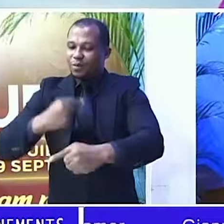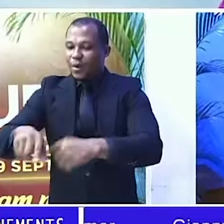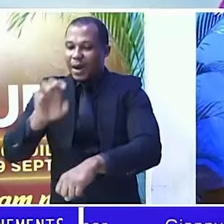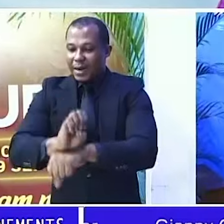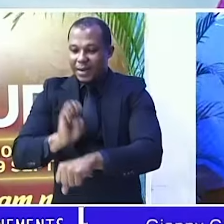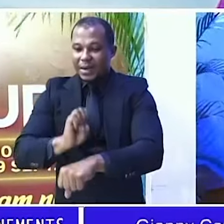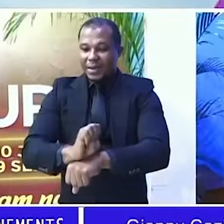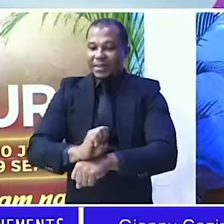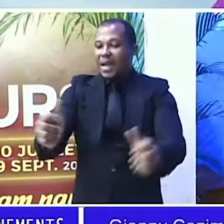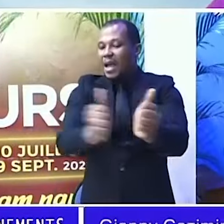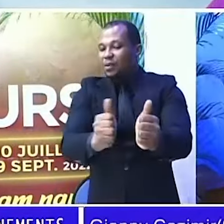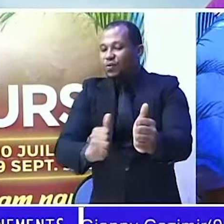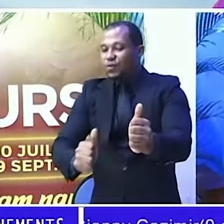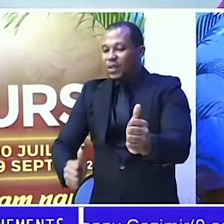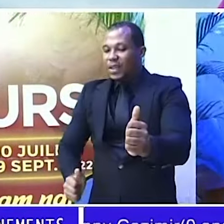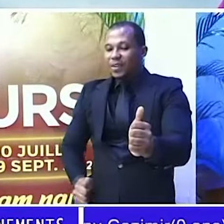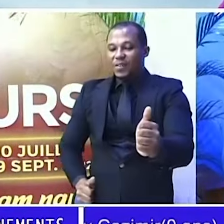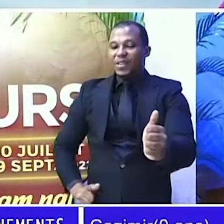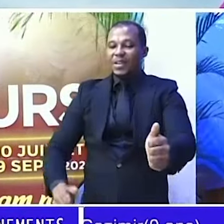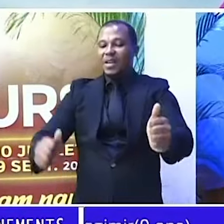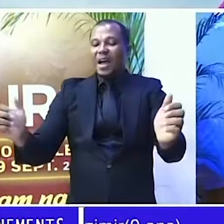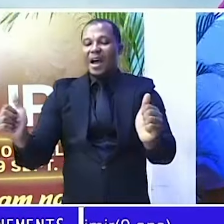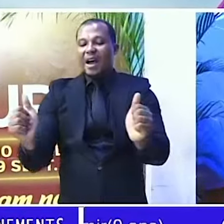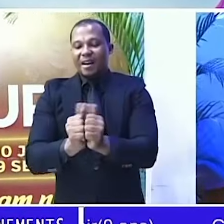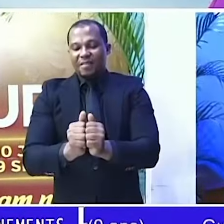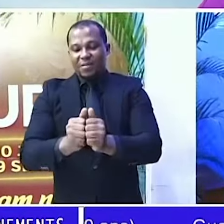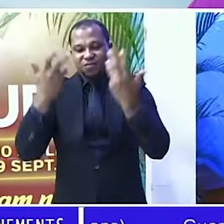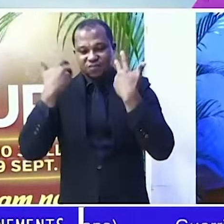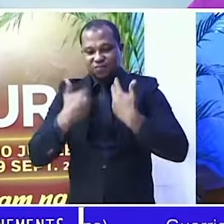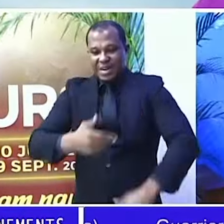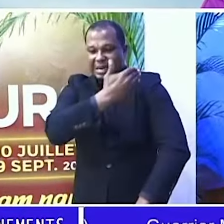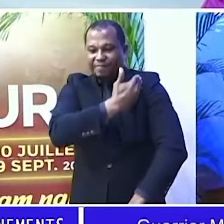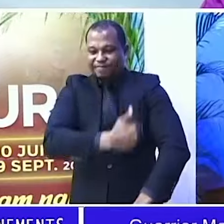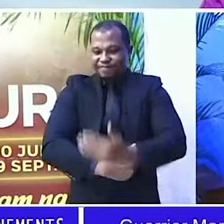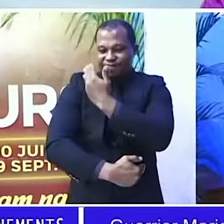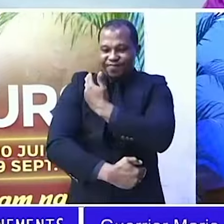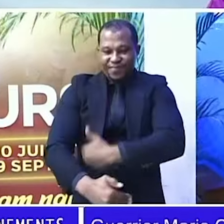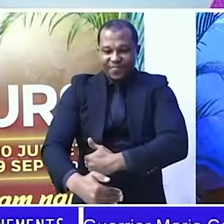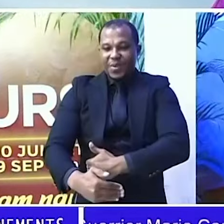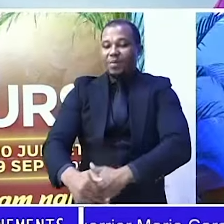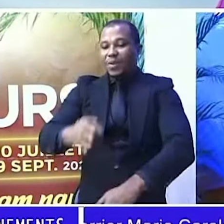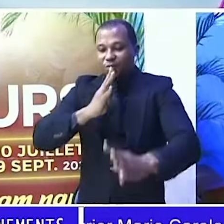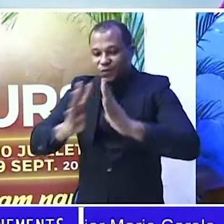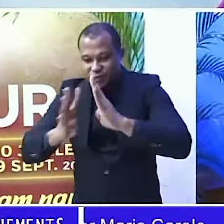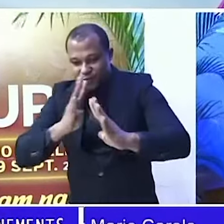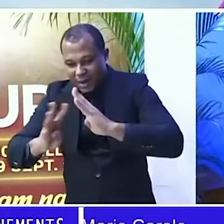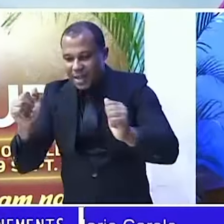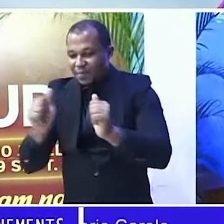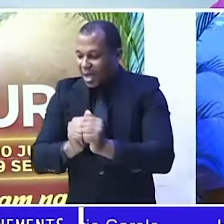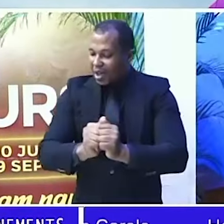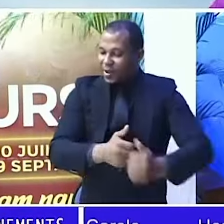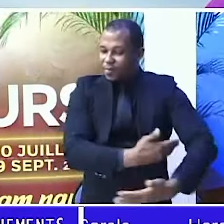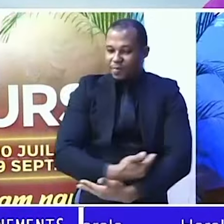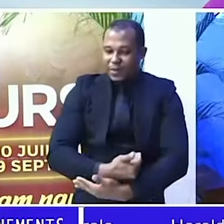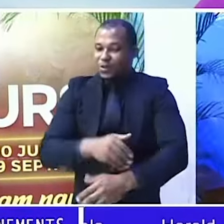vous avez évité à aller à l'église qui doit décolleter la plus bon. Parlez avec tout le monde dans le bonheur. Dis-le comme si essayez de comprendre le